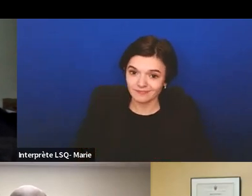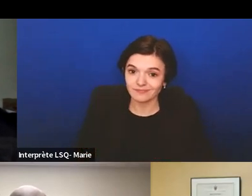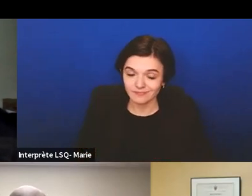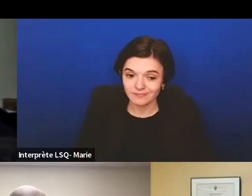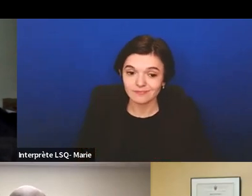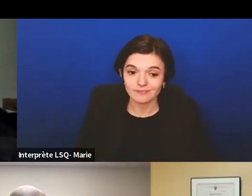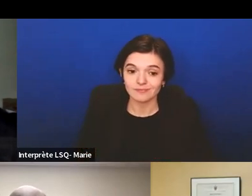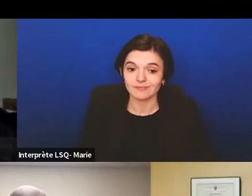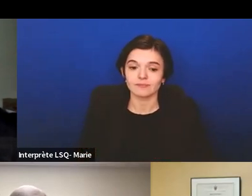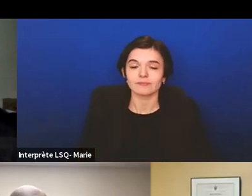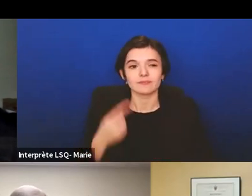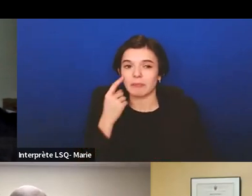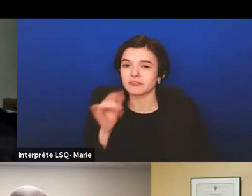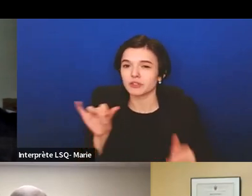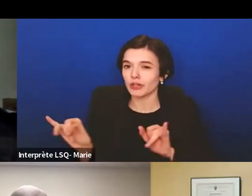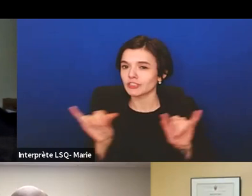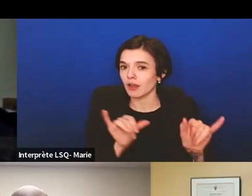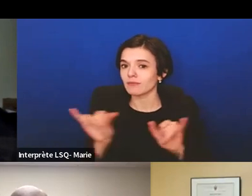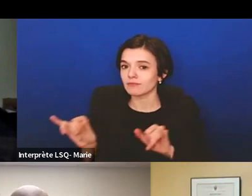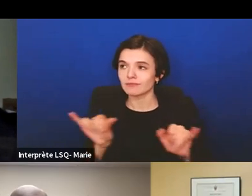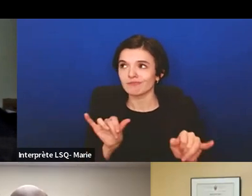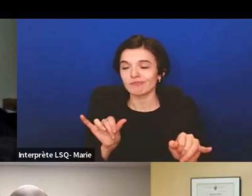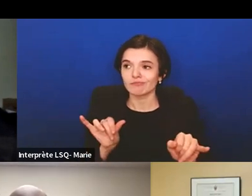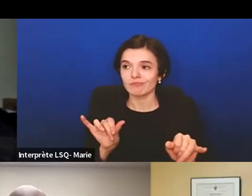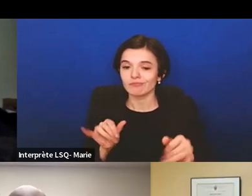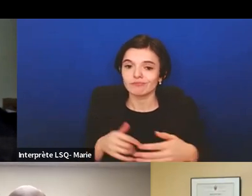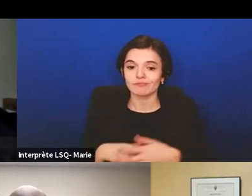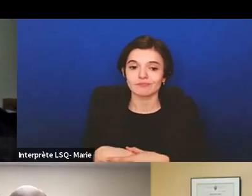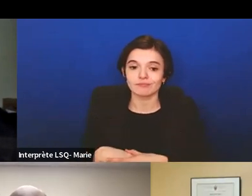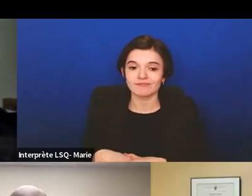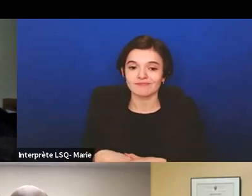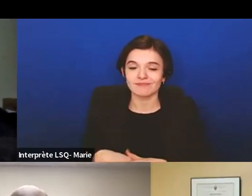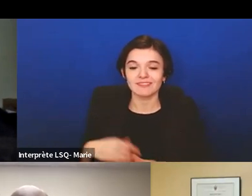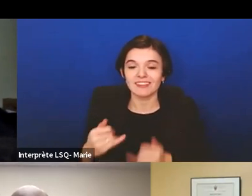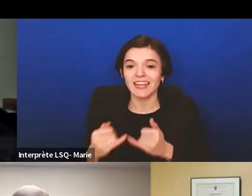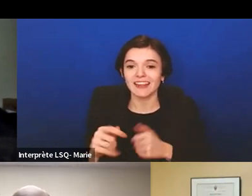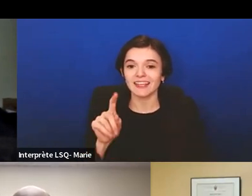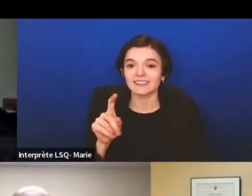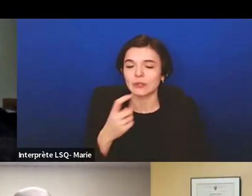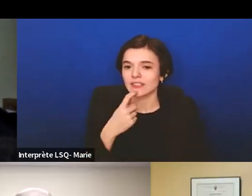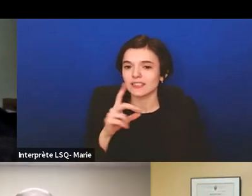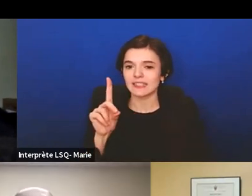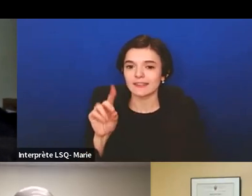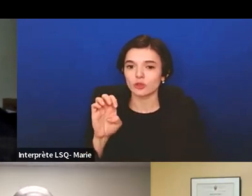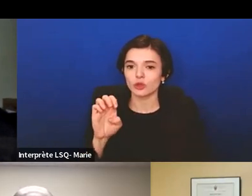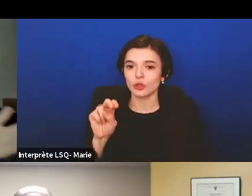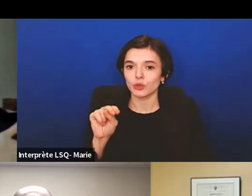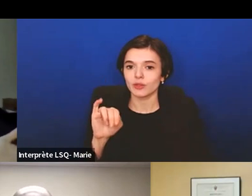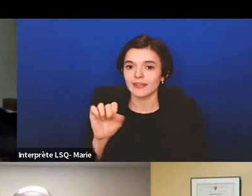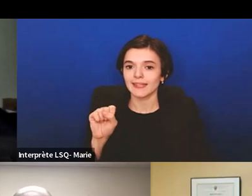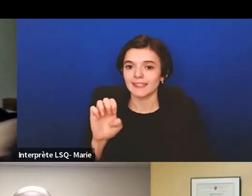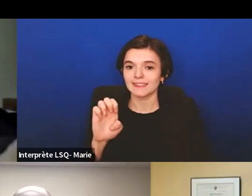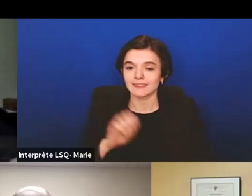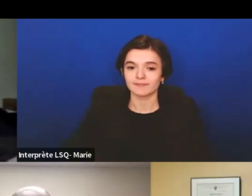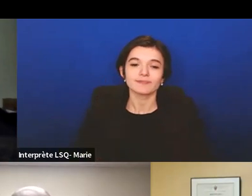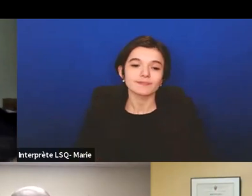qu'on est vraiment dans la même vague de pensée. Une dernière question de Denise qui est rentrée, qui dit que donc il y a